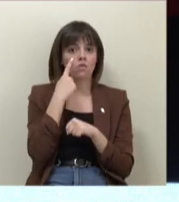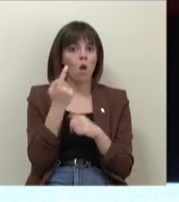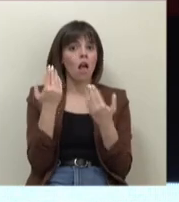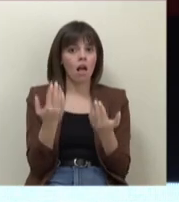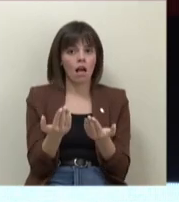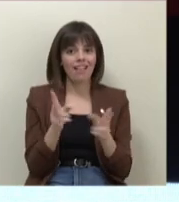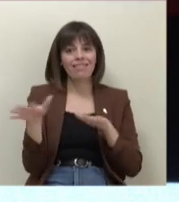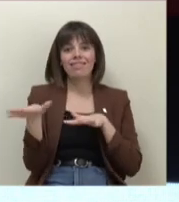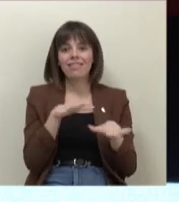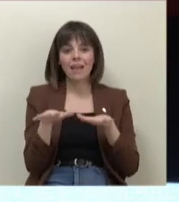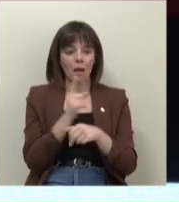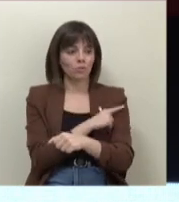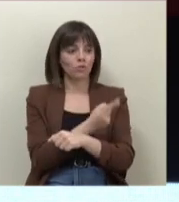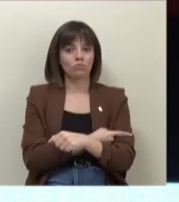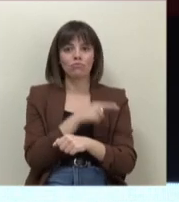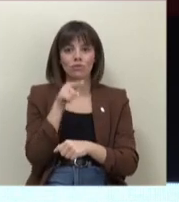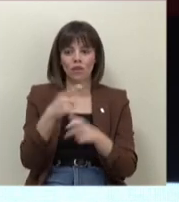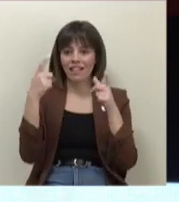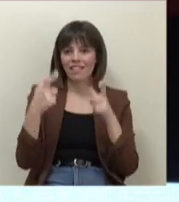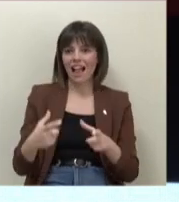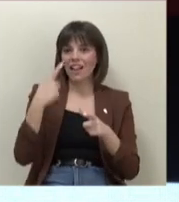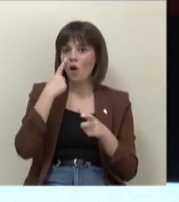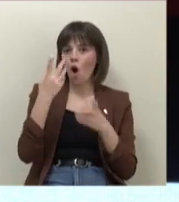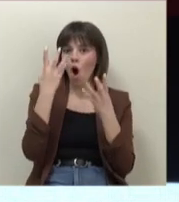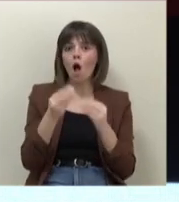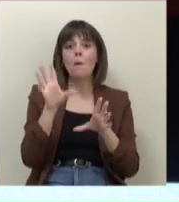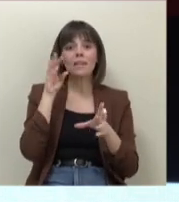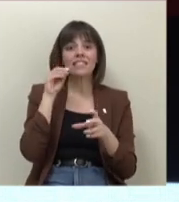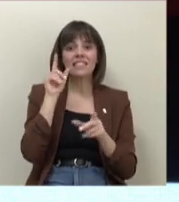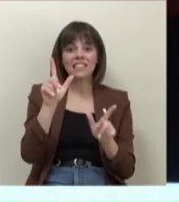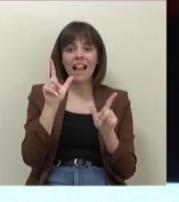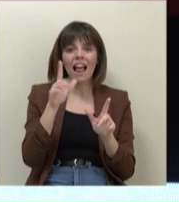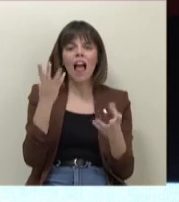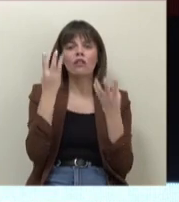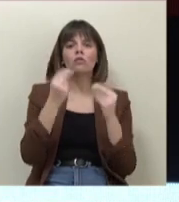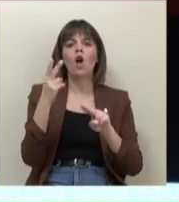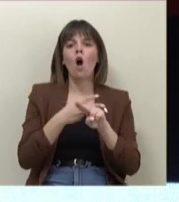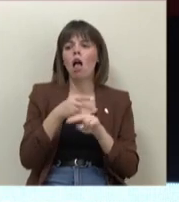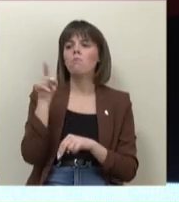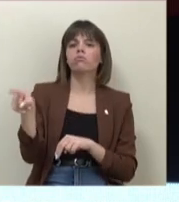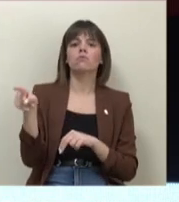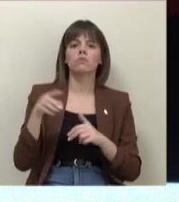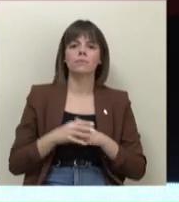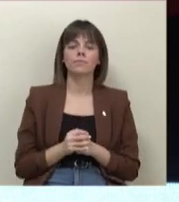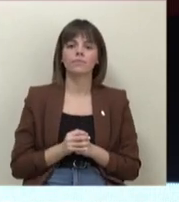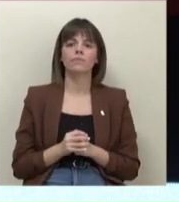Bir ülkede deprem dirençli kentleşmenin olmaması gerekenin en güzel örneğini